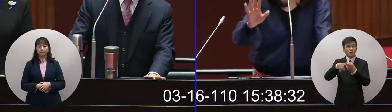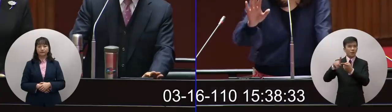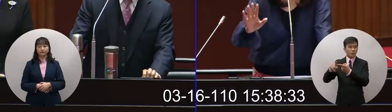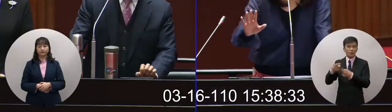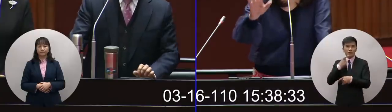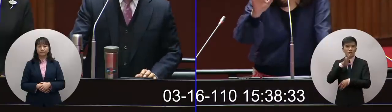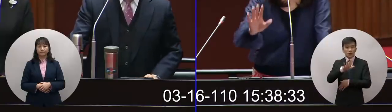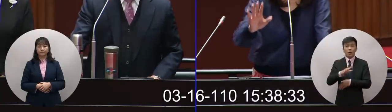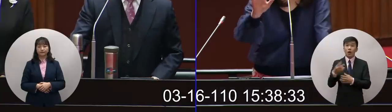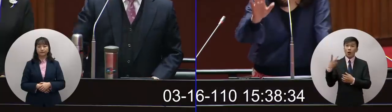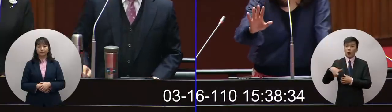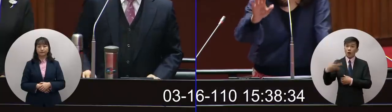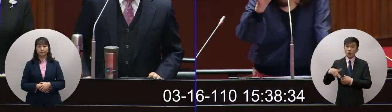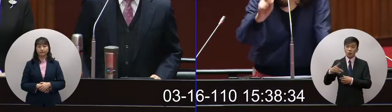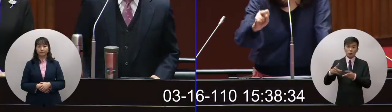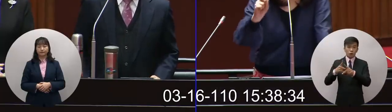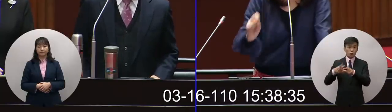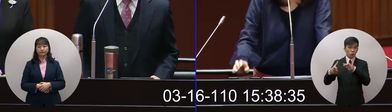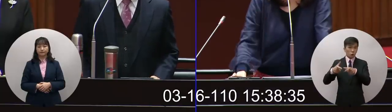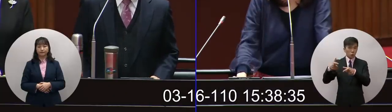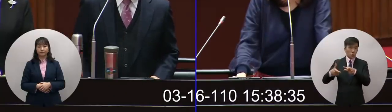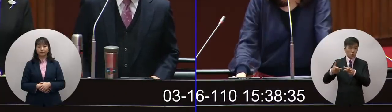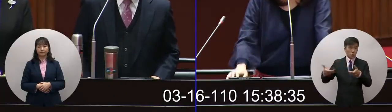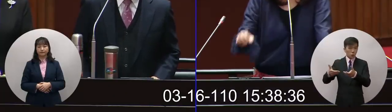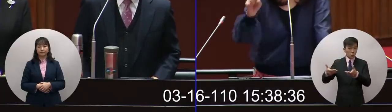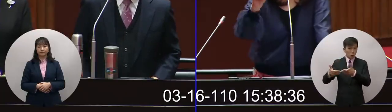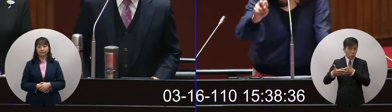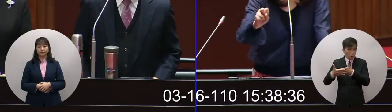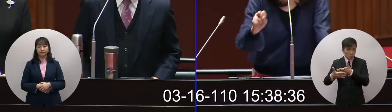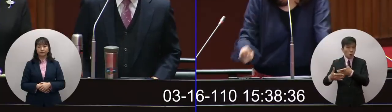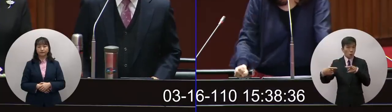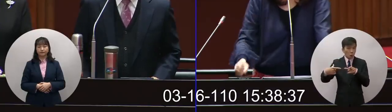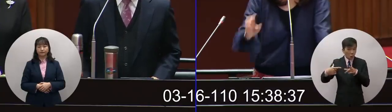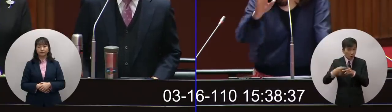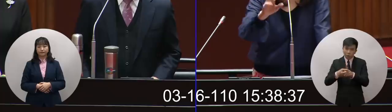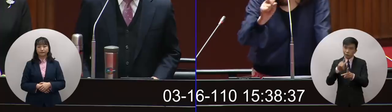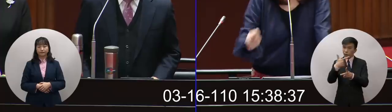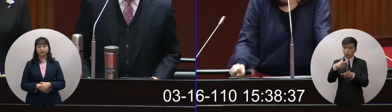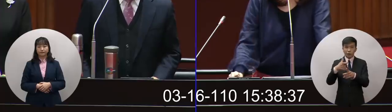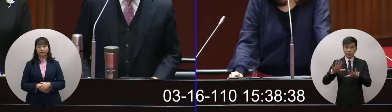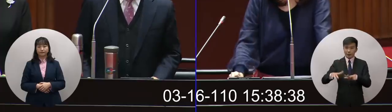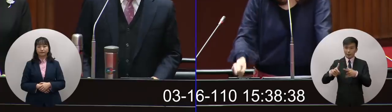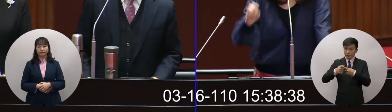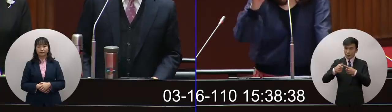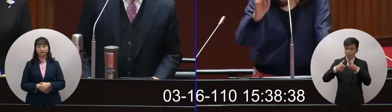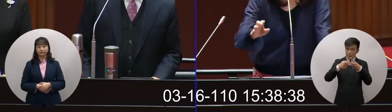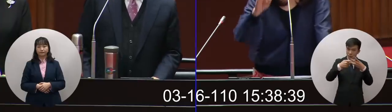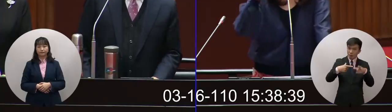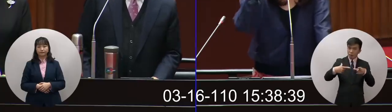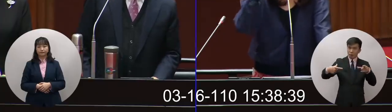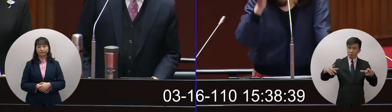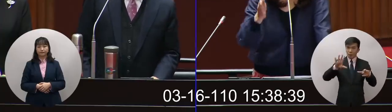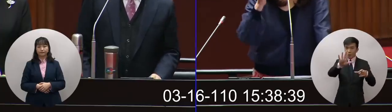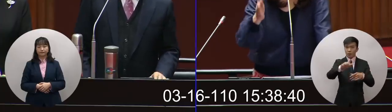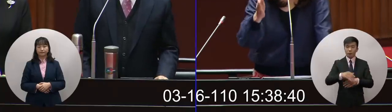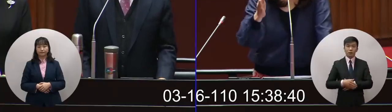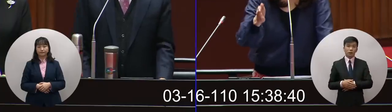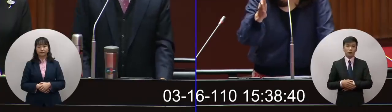施工的工程并不是像所说的范围这么小，现在只是第一期，后面还有第二期，现